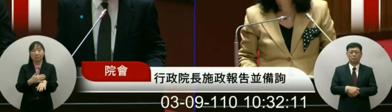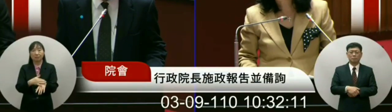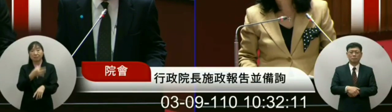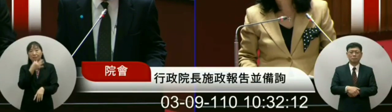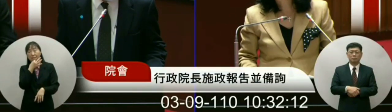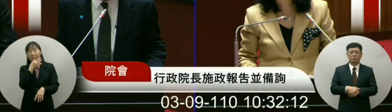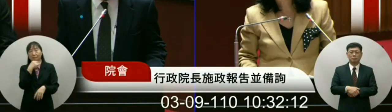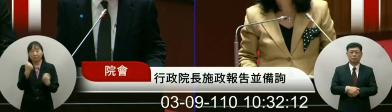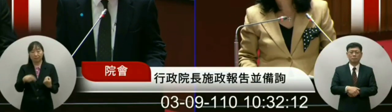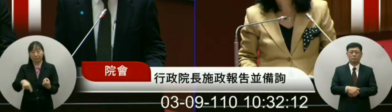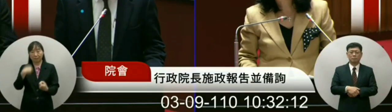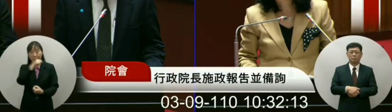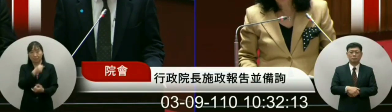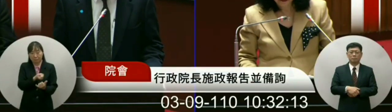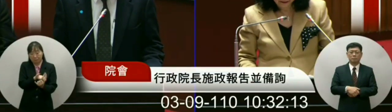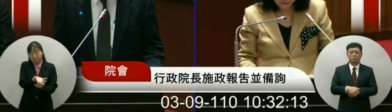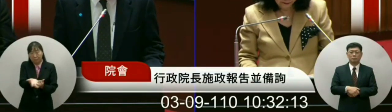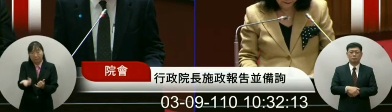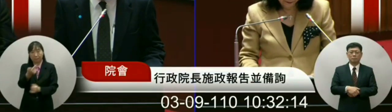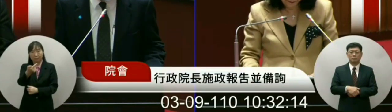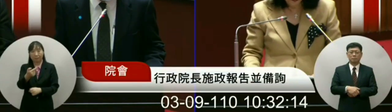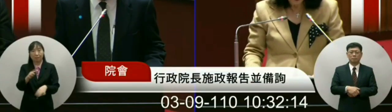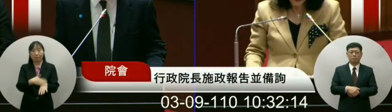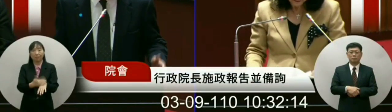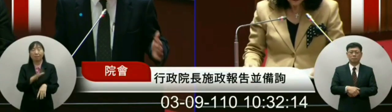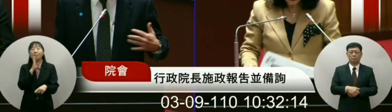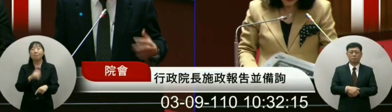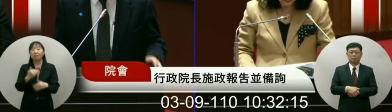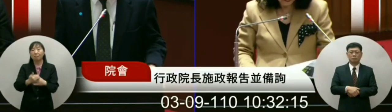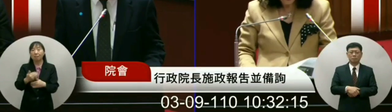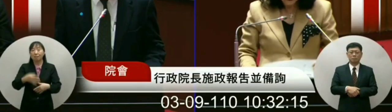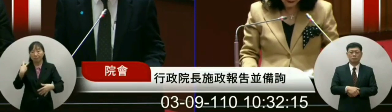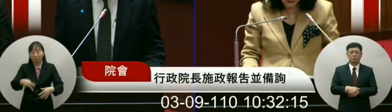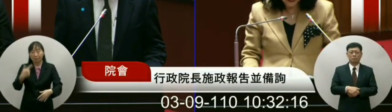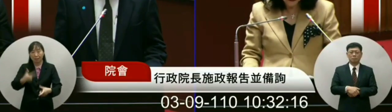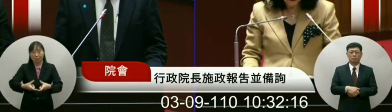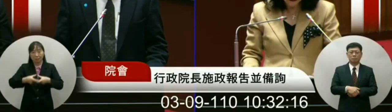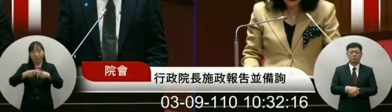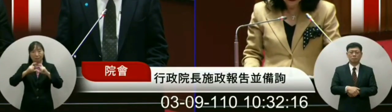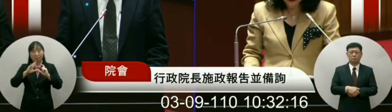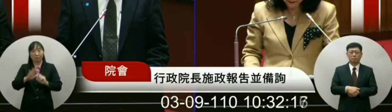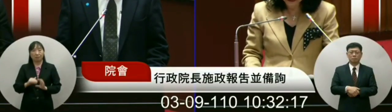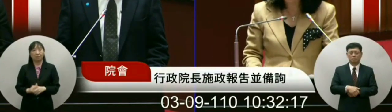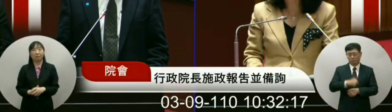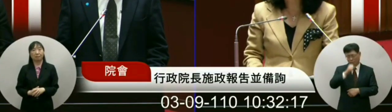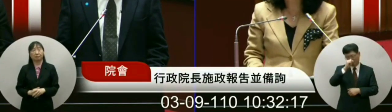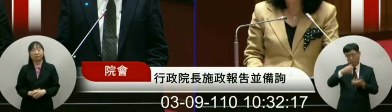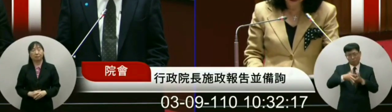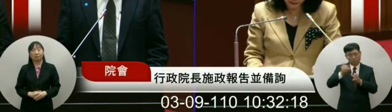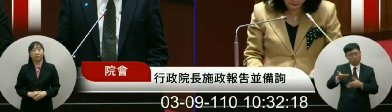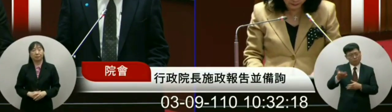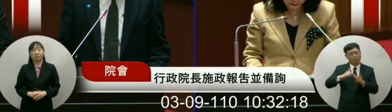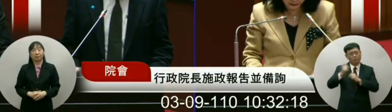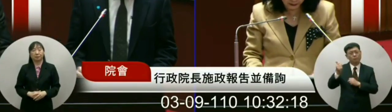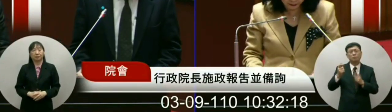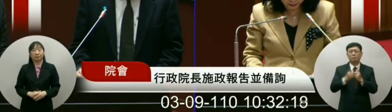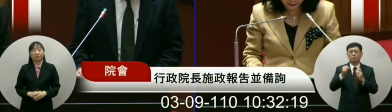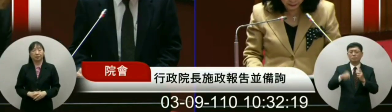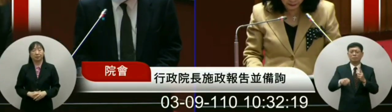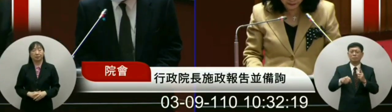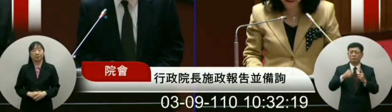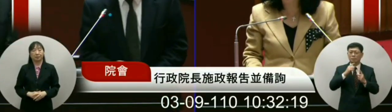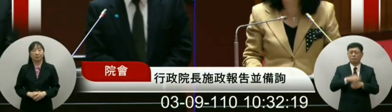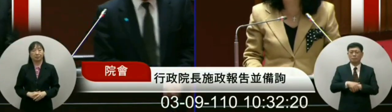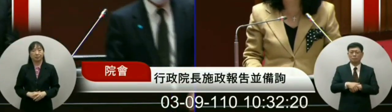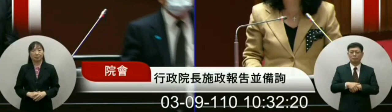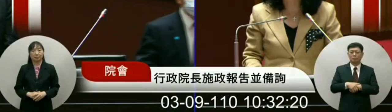状况在台湾扩大，但是我们也逐步的又把它恢复了。 好， 那个部长您请回，因为对于这个不